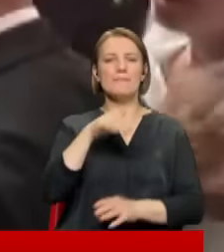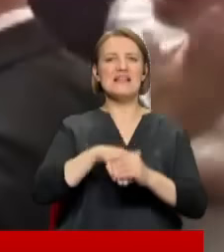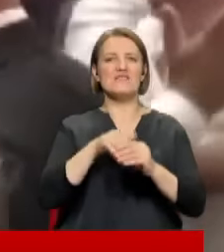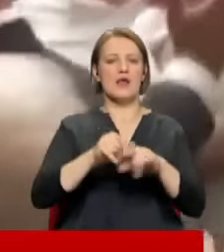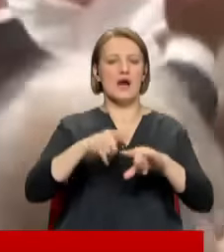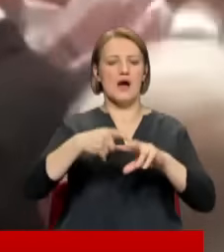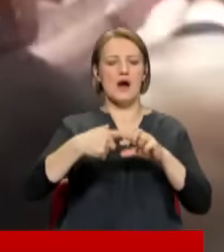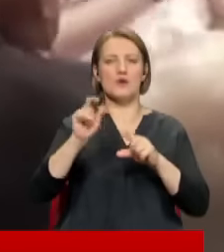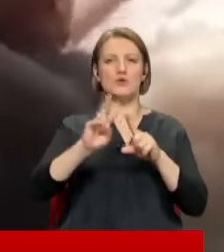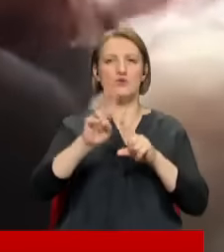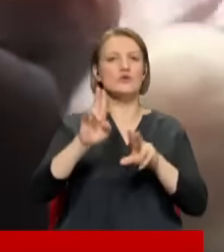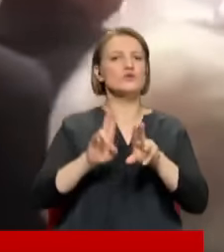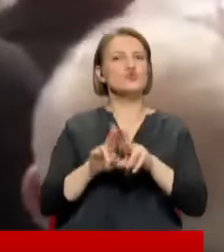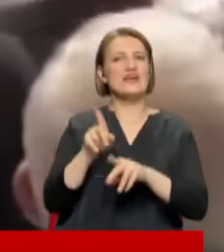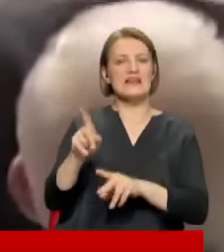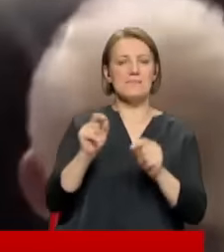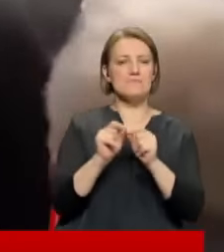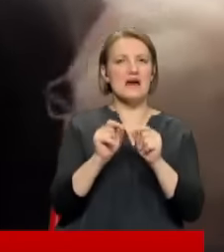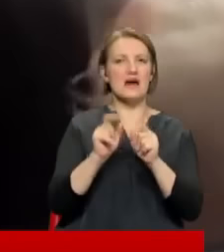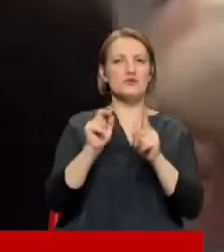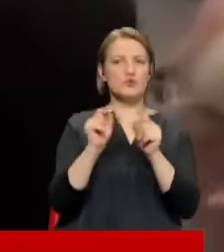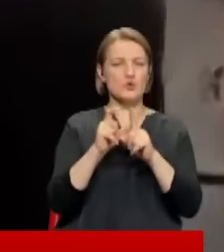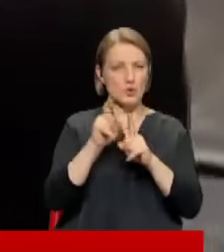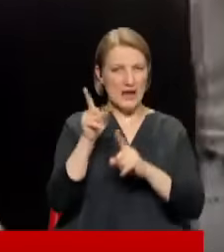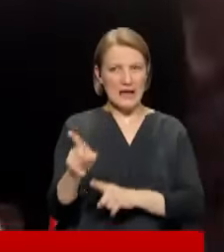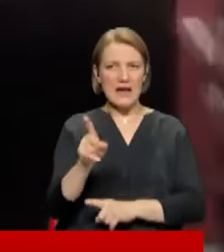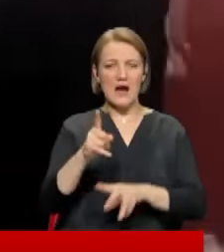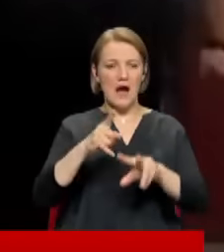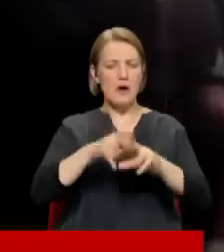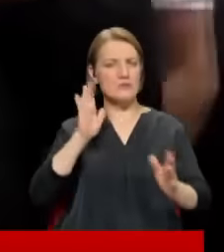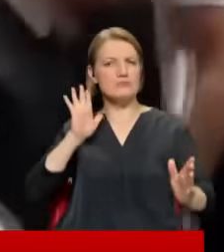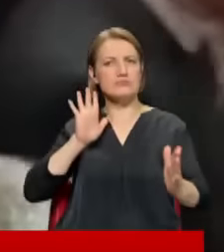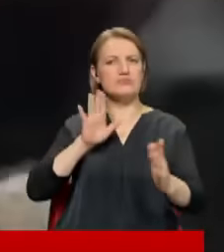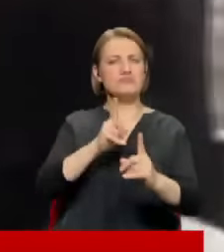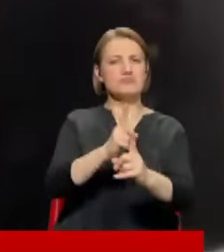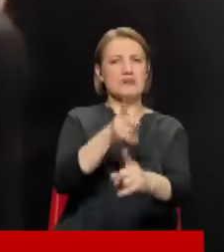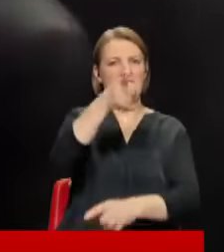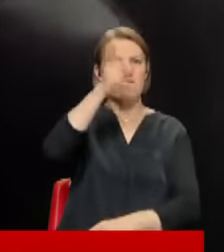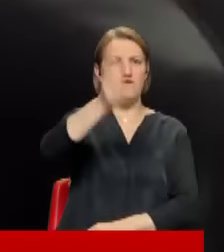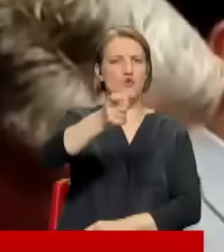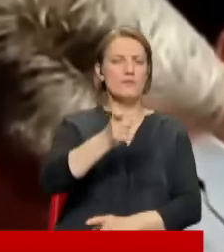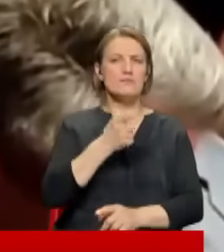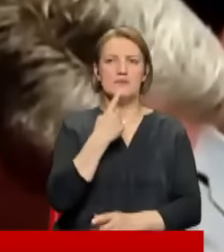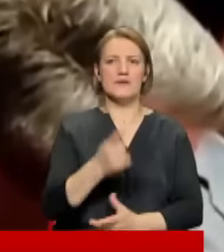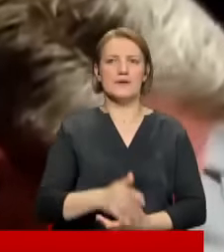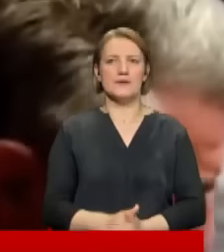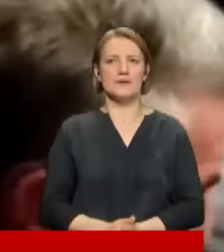Harun Özgür Yıldızlı'nın kuzeni Berkay Dorukan Yıldızlı Arduç'un üzerine doğru koştu seni vururum sözleriyle.